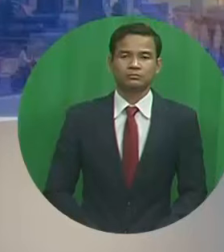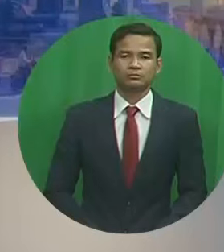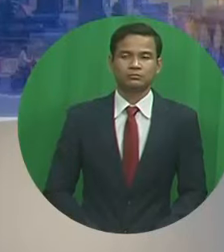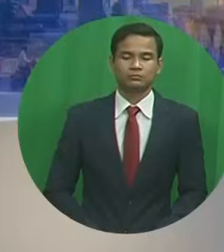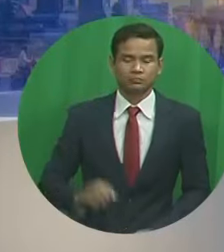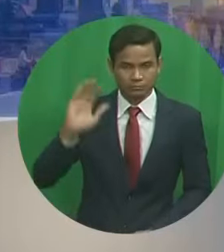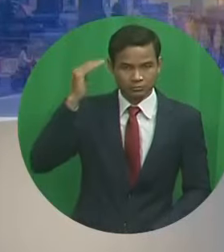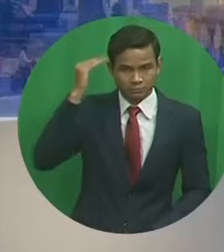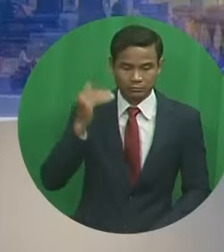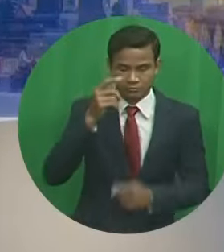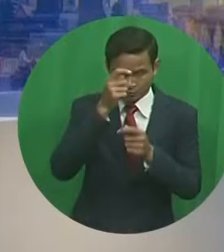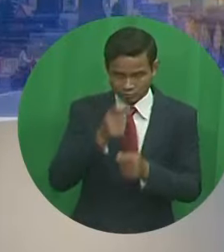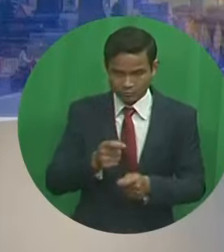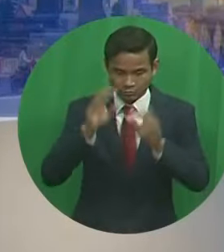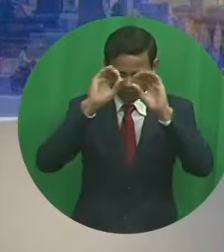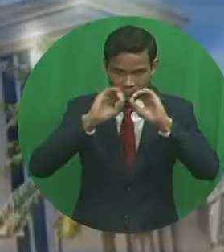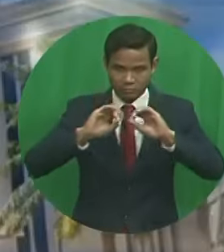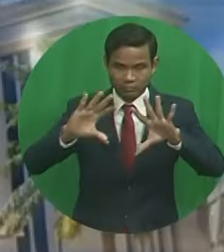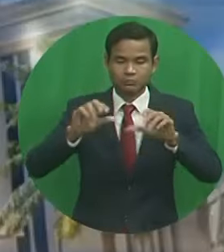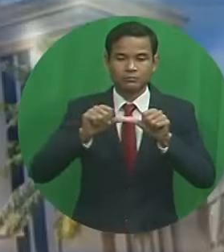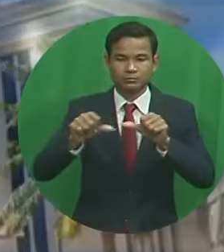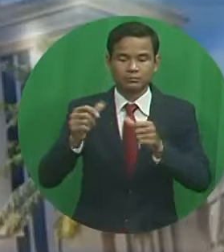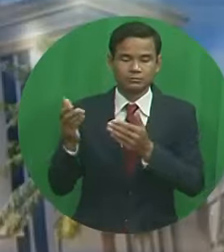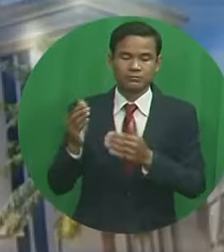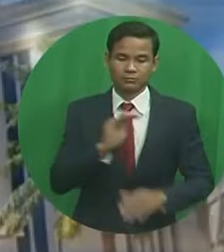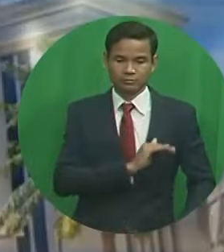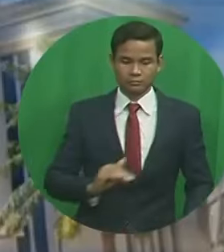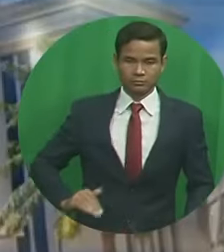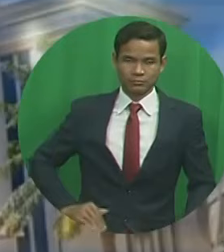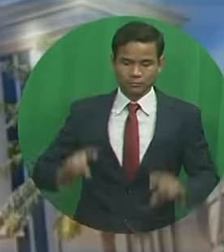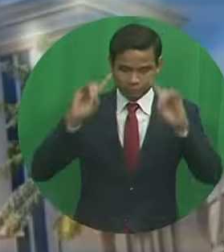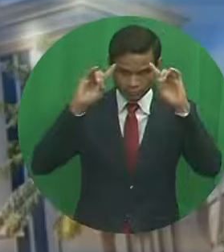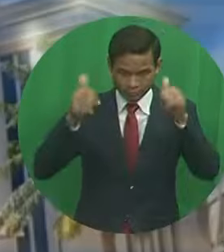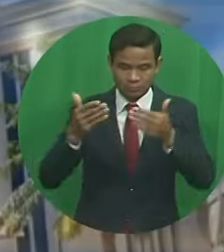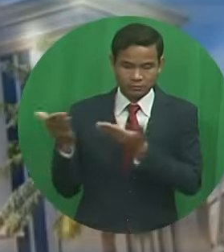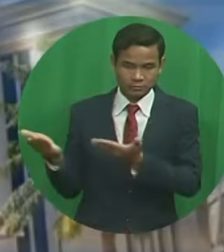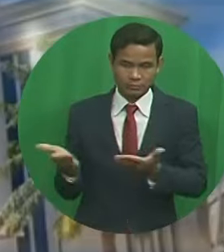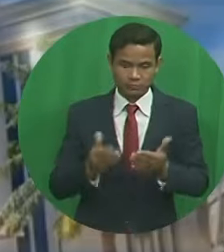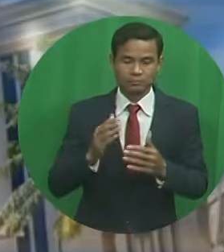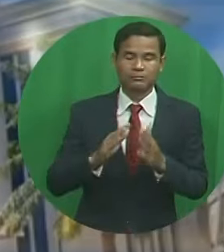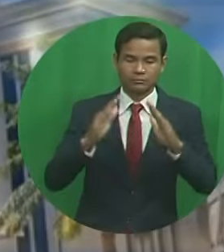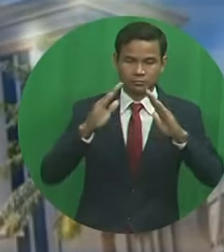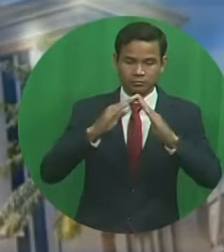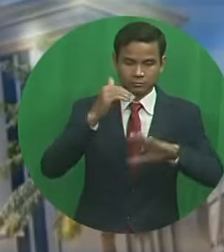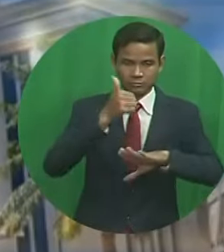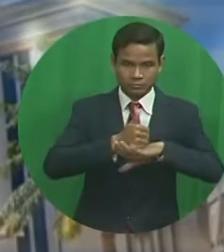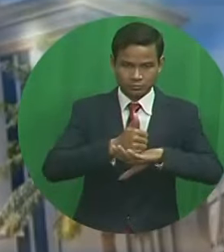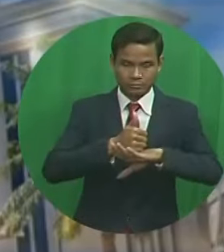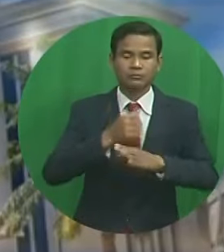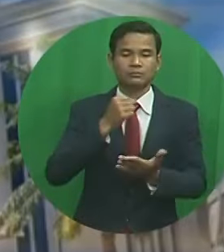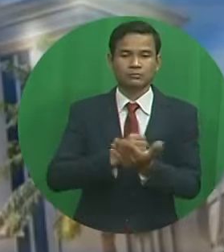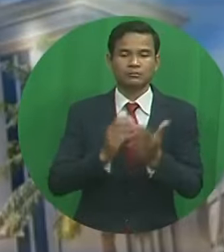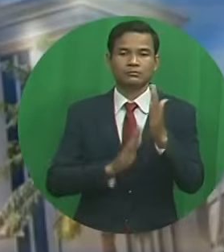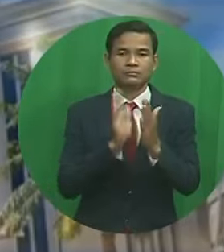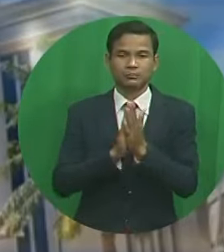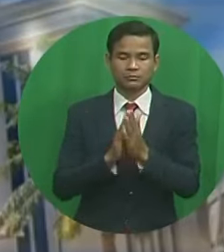រដ្ឋសេនកជនជាតិក្រពតមានជាបន្តទៀតសម្ដេចមហាបវរតបតីហ៊ុនម៉ាណែតអនុញ្ញាតឲ្យឯកអគ្គរដ្ឋទូតនៃប្រទេស